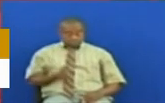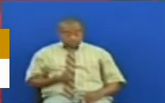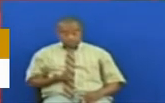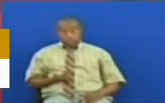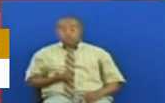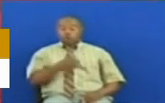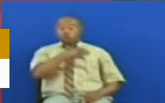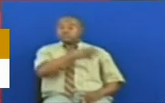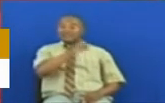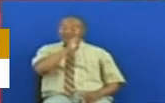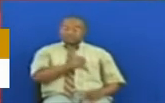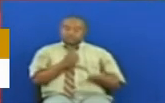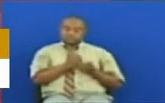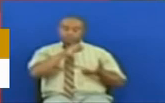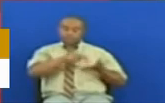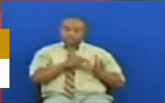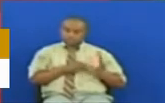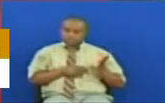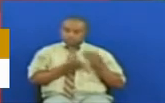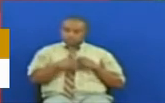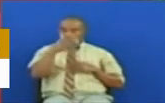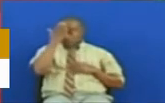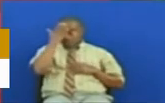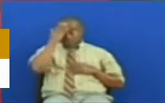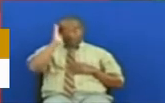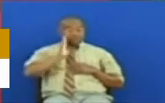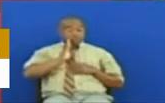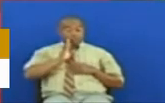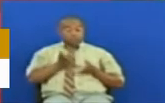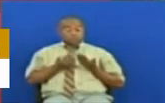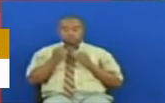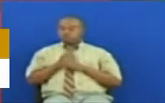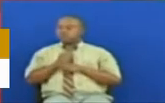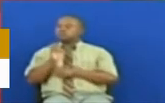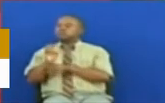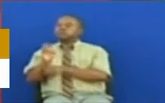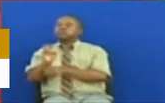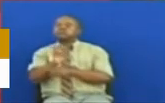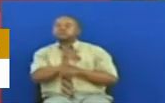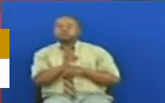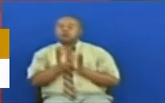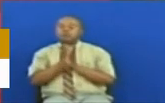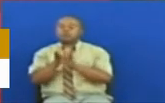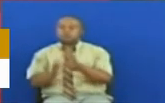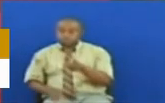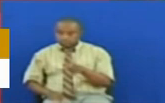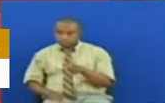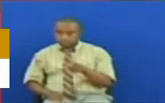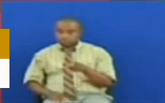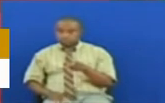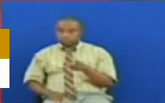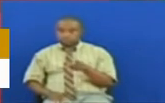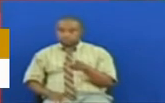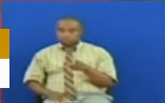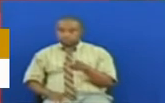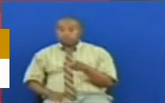kuwatambua vijana ambao wanaweza kwenda kufanya monitoring katika meli. Kila meli inaondoka kwenda uvuvi wa bahari kuu, basi